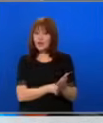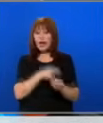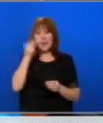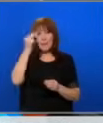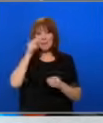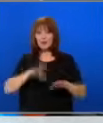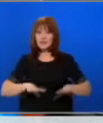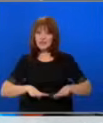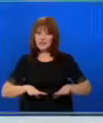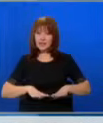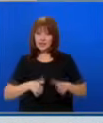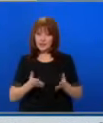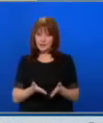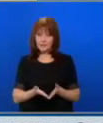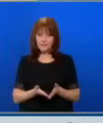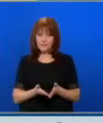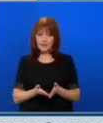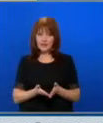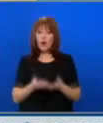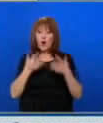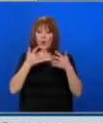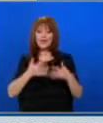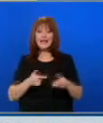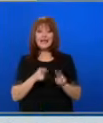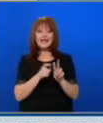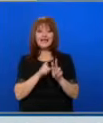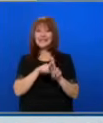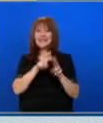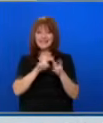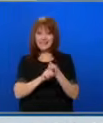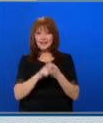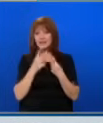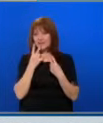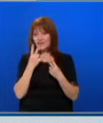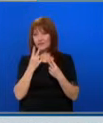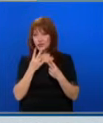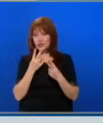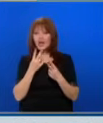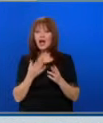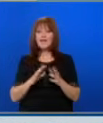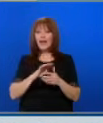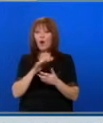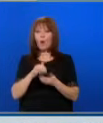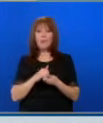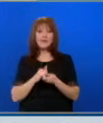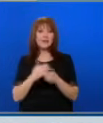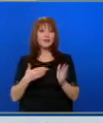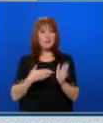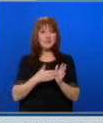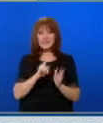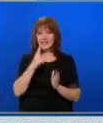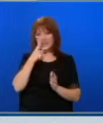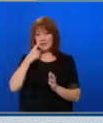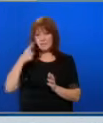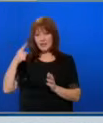представляваме ние от Обединената опозиция в момента. От данните на ЦИК обаче се вижда, че гласовете на Обединената опозиция не са 1 милион, а